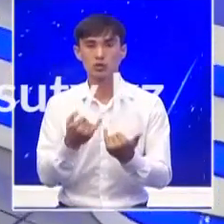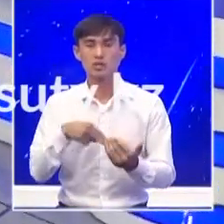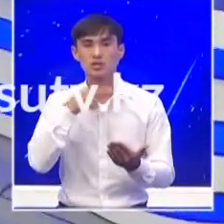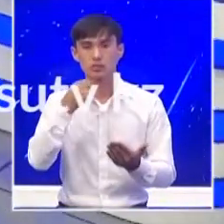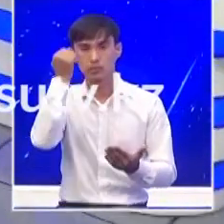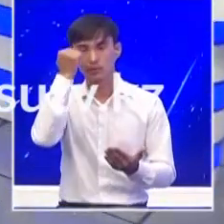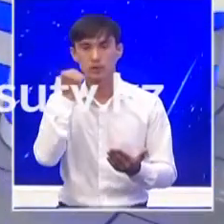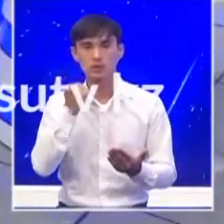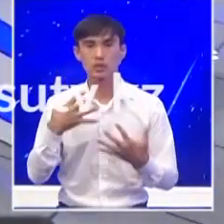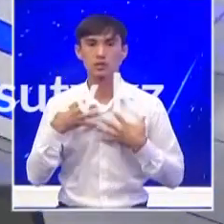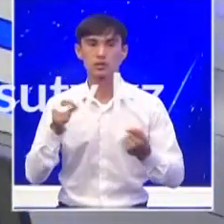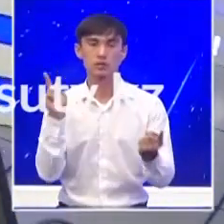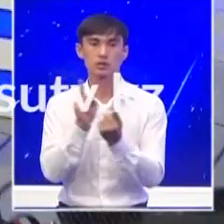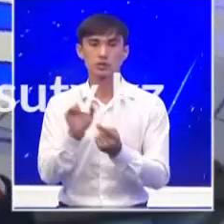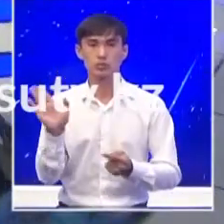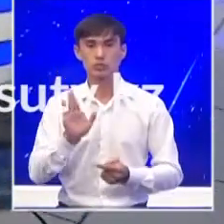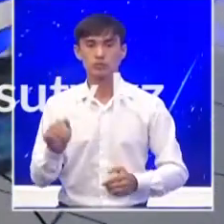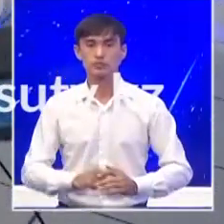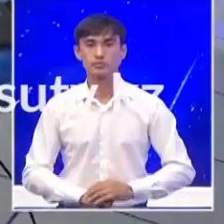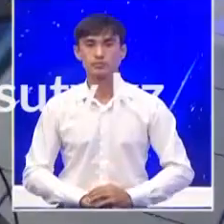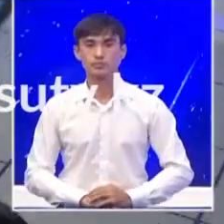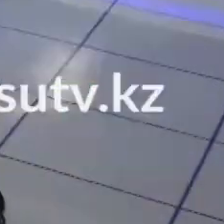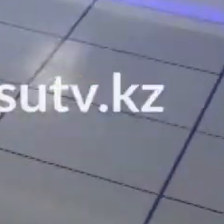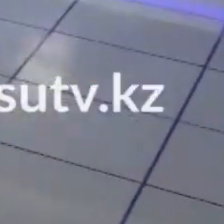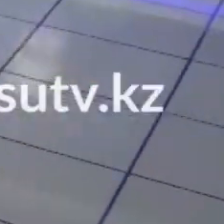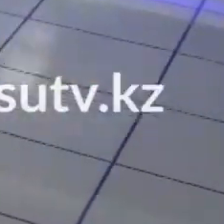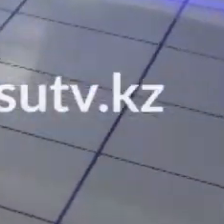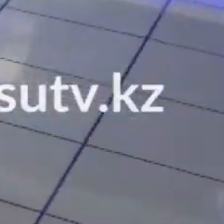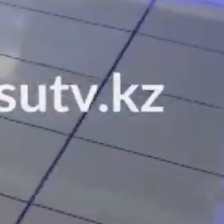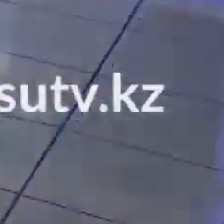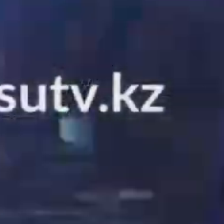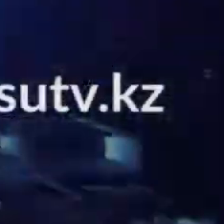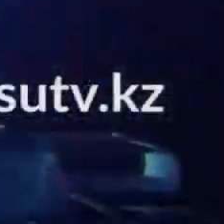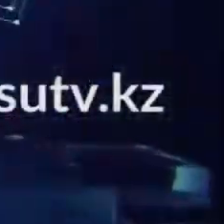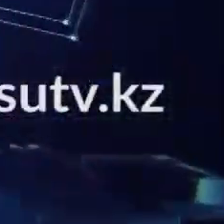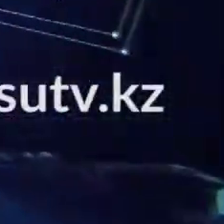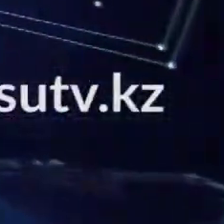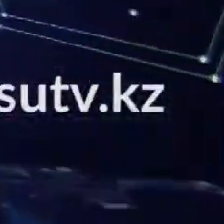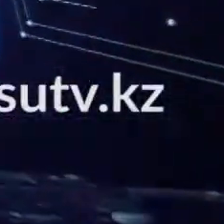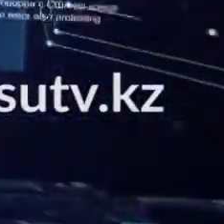Назарларыңызға рахмет. Амандықпен жүздескенше.